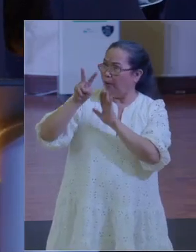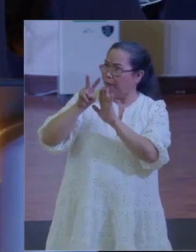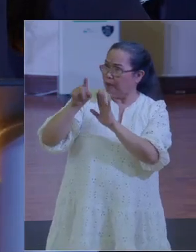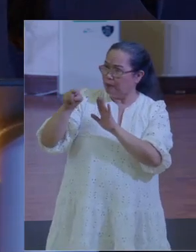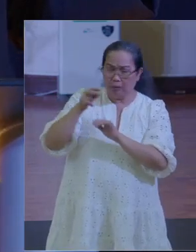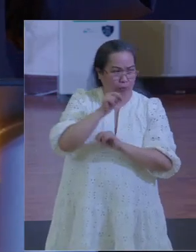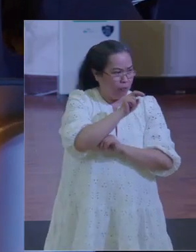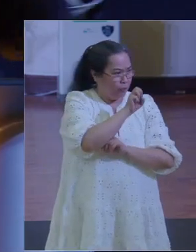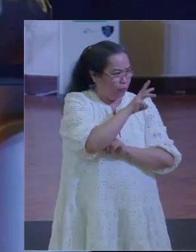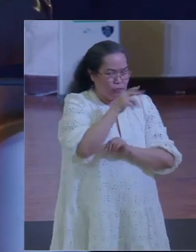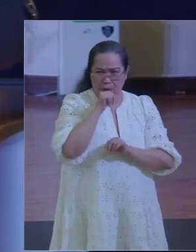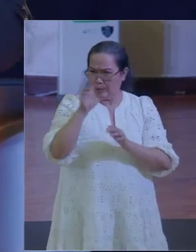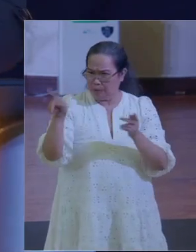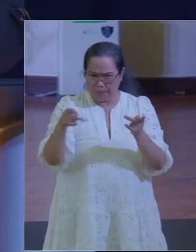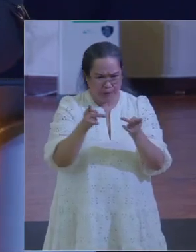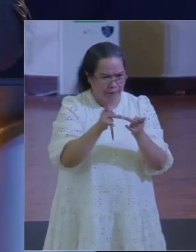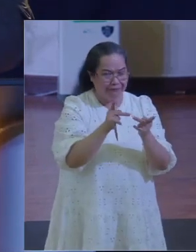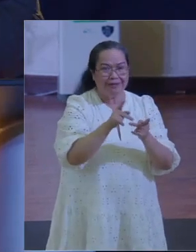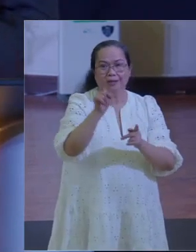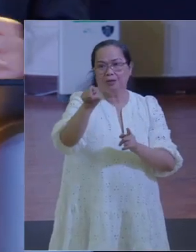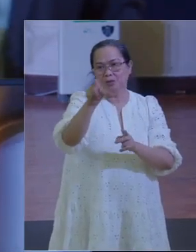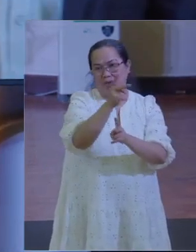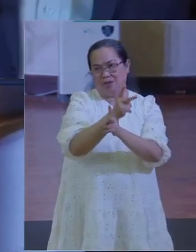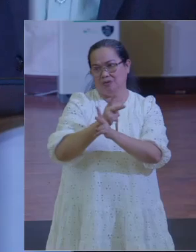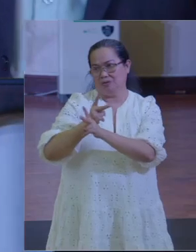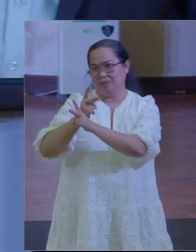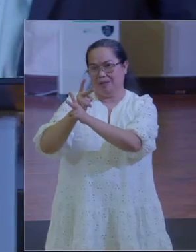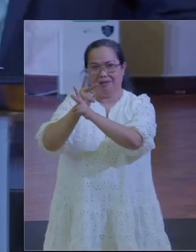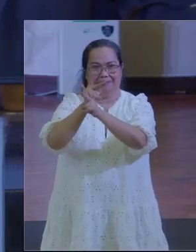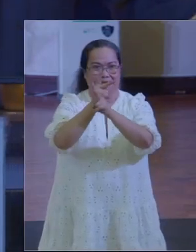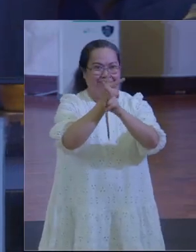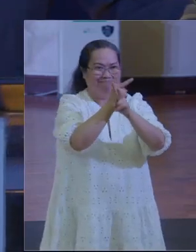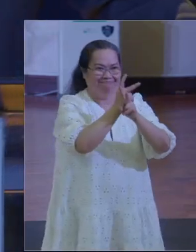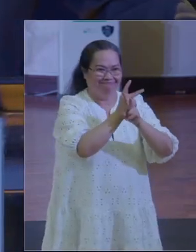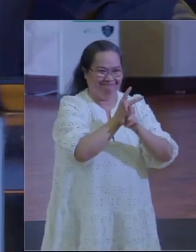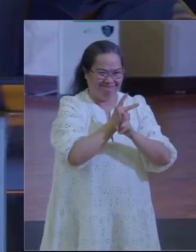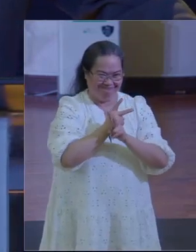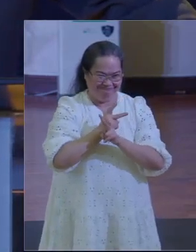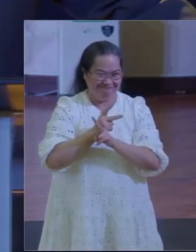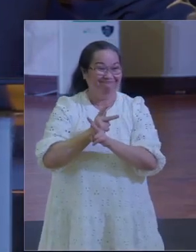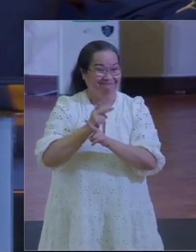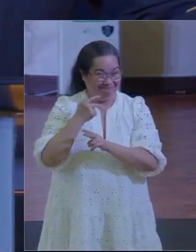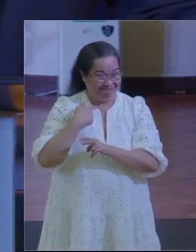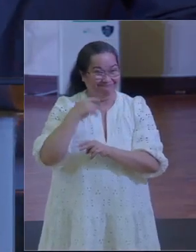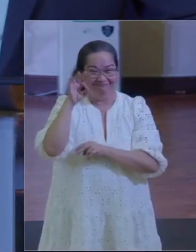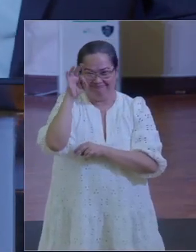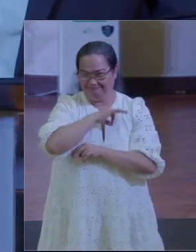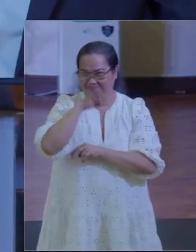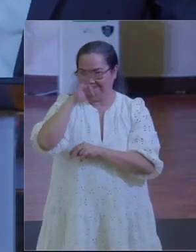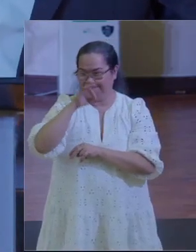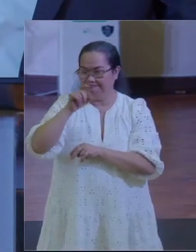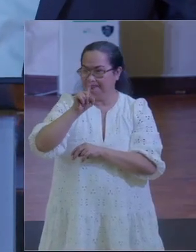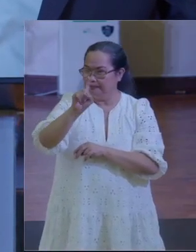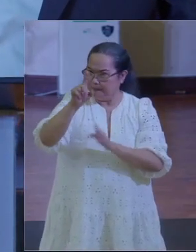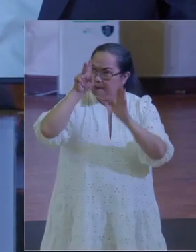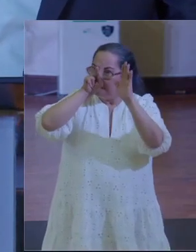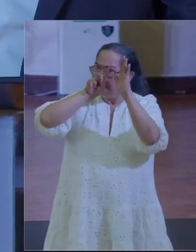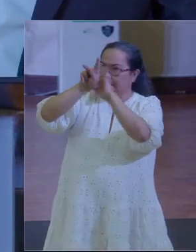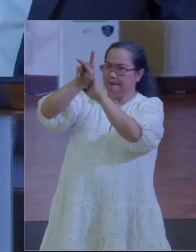yung news. So, kailangan mag-ingat po tayo. Pero kapag may isang propeta, sabi niya siya'y propeta, magsasabi